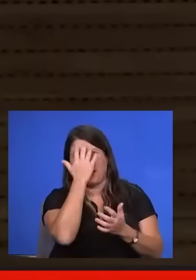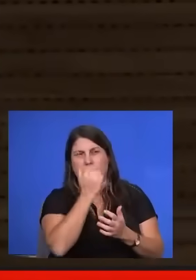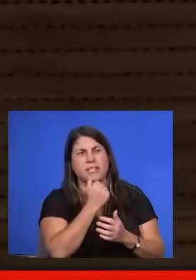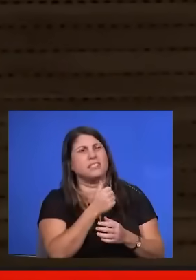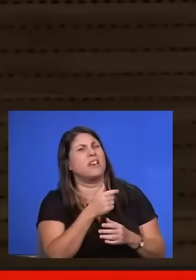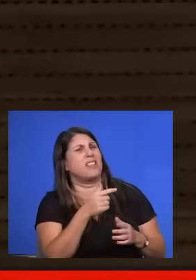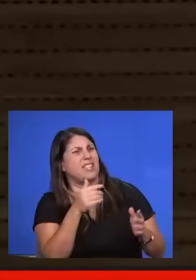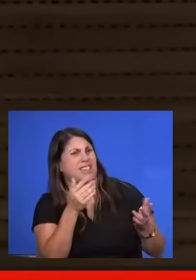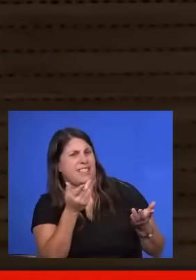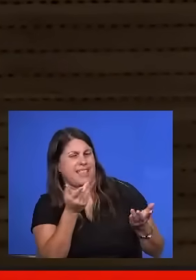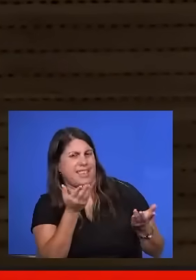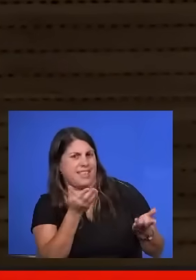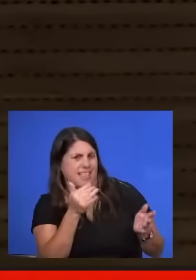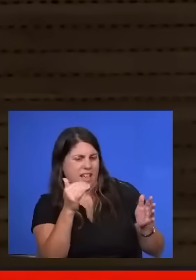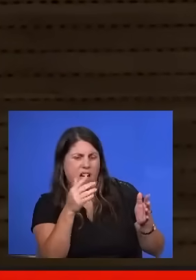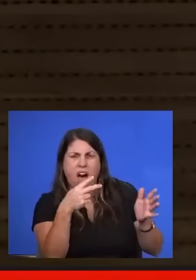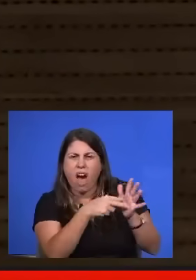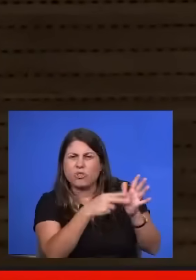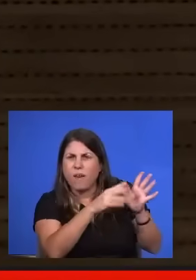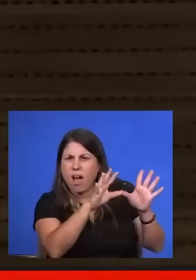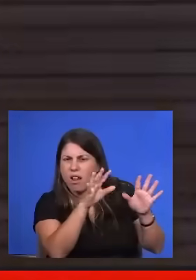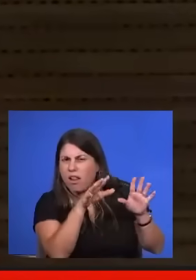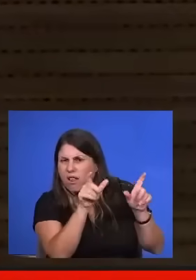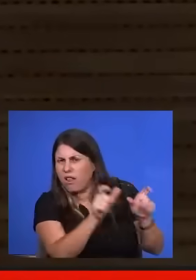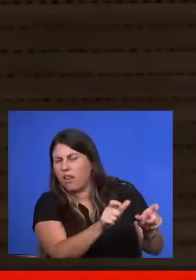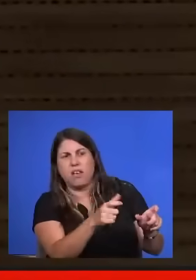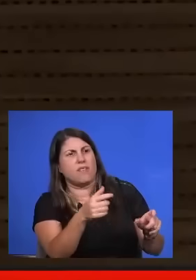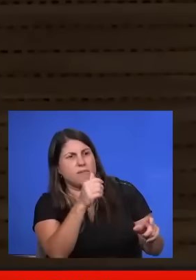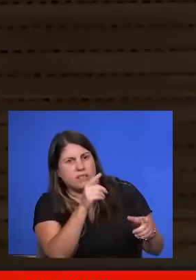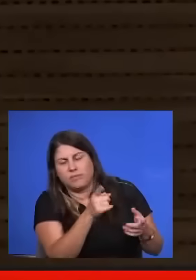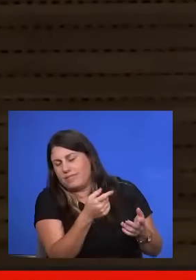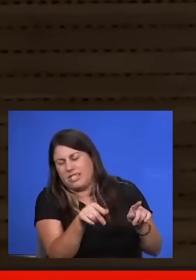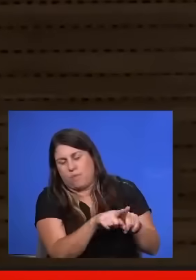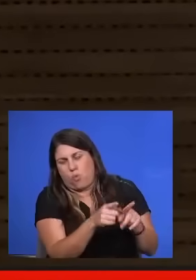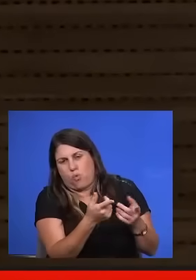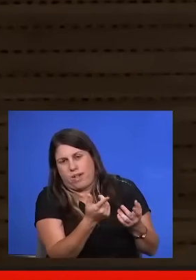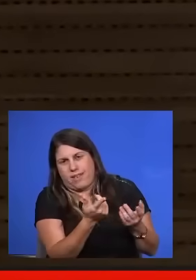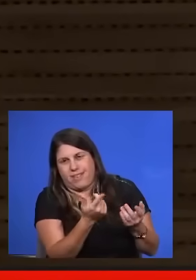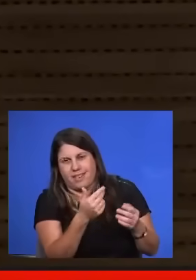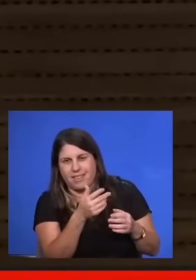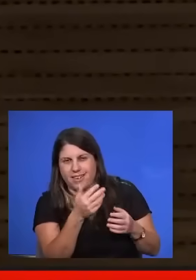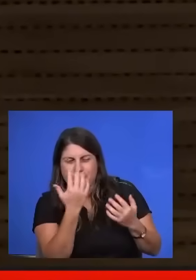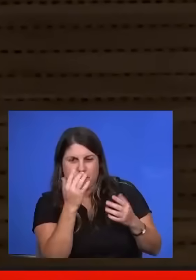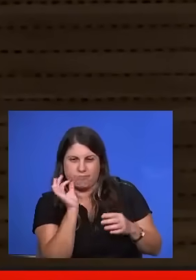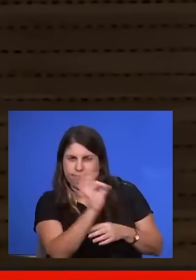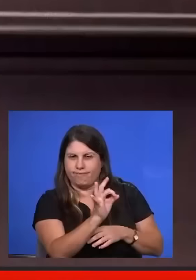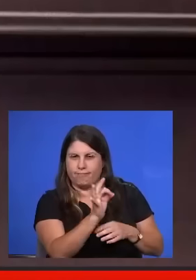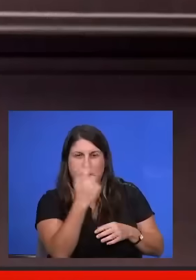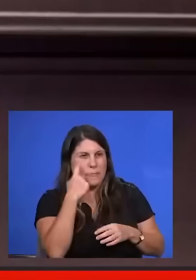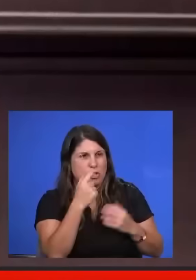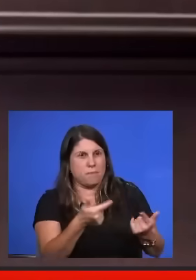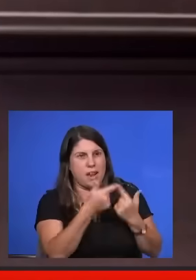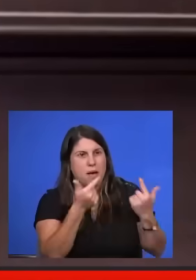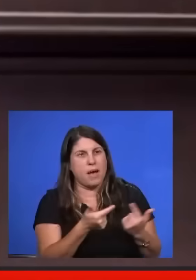considered war crime in Ukraine, and it's not considered anything but a reaction to an attack that